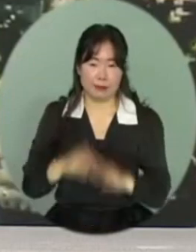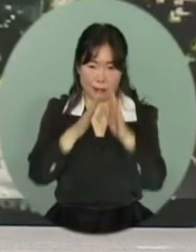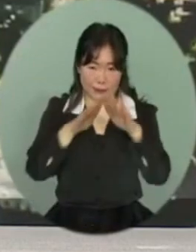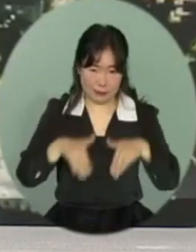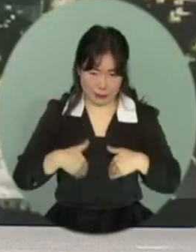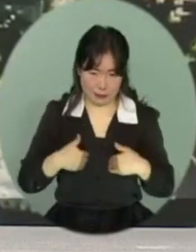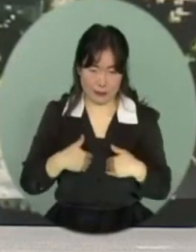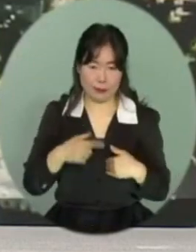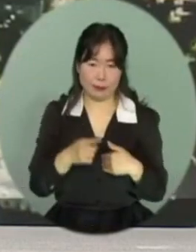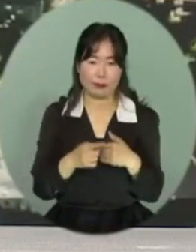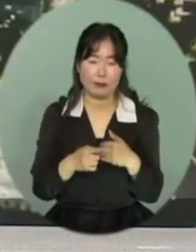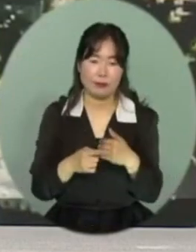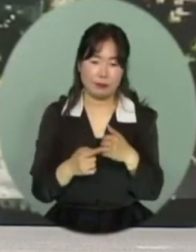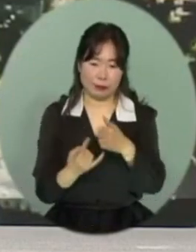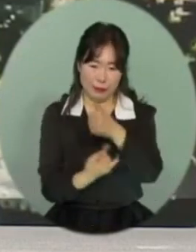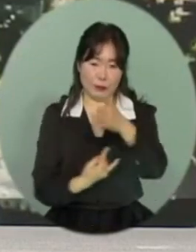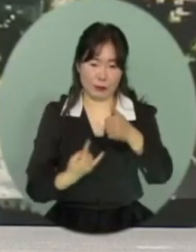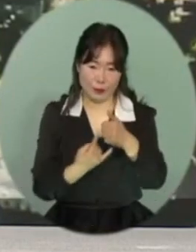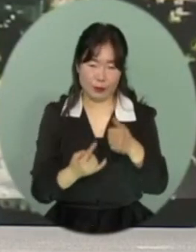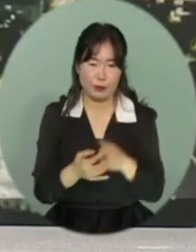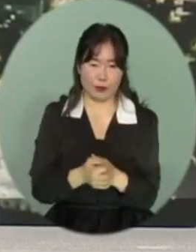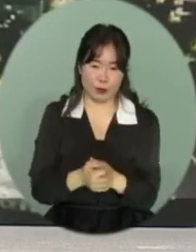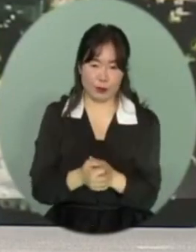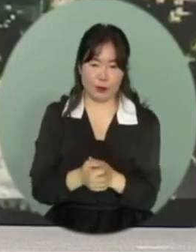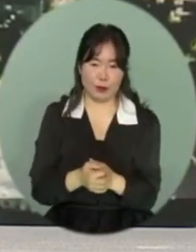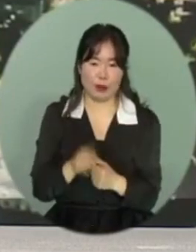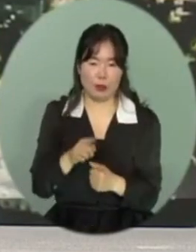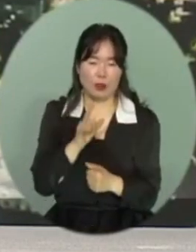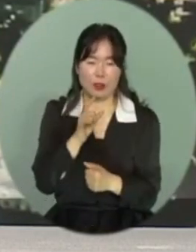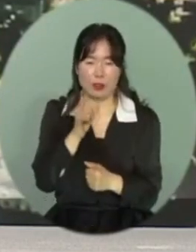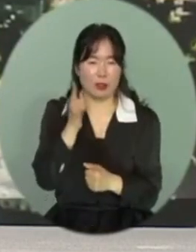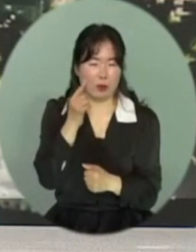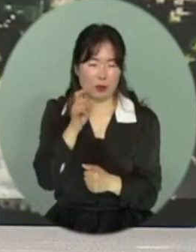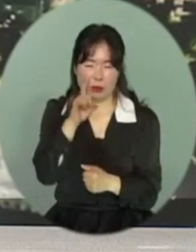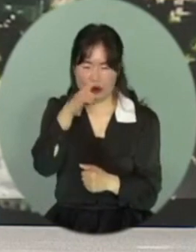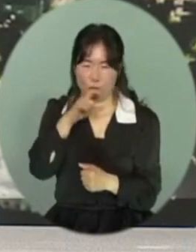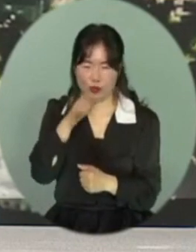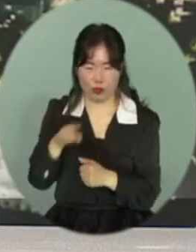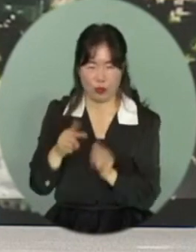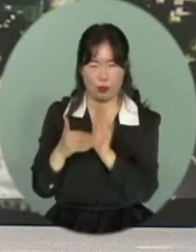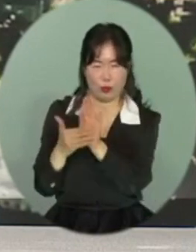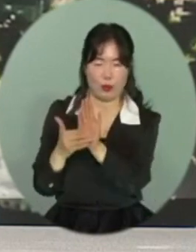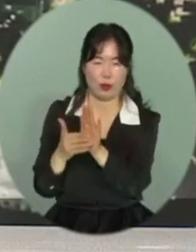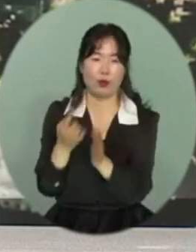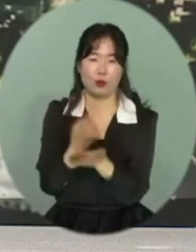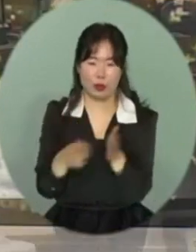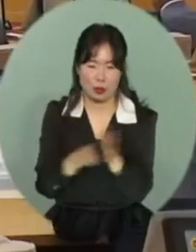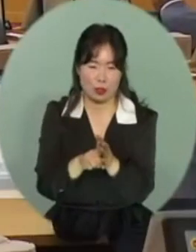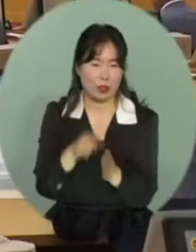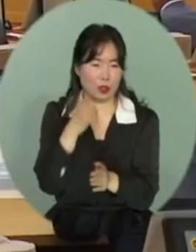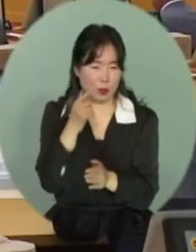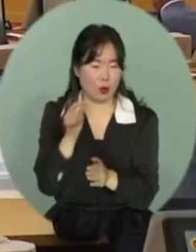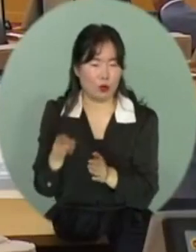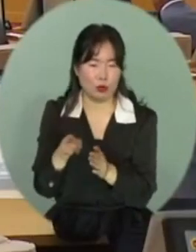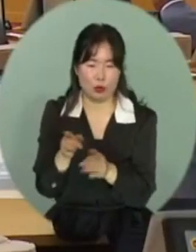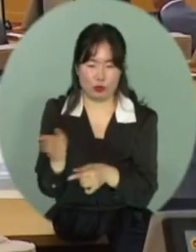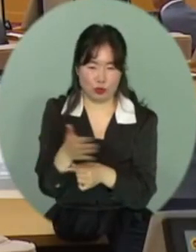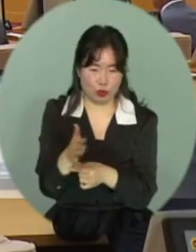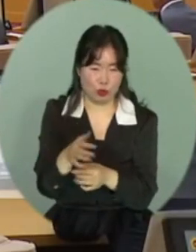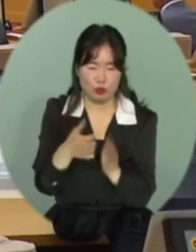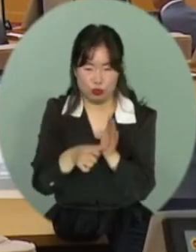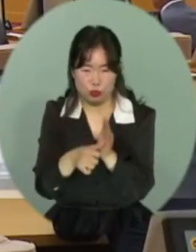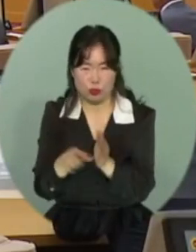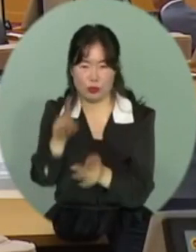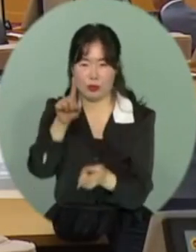전남도 의회는 일본 후쿠시마 원전 오염수 방류에 대응하기 위해 일본산 수산물과 수산 가공품